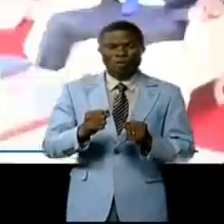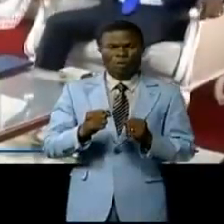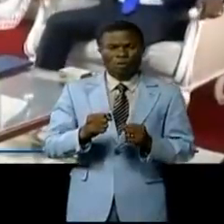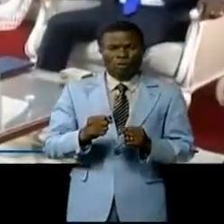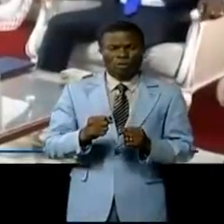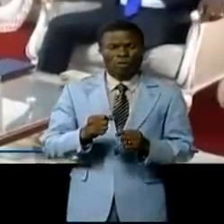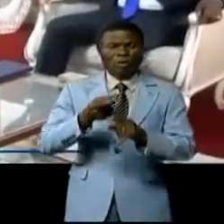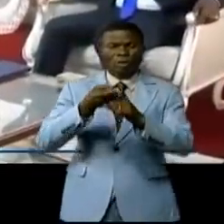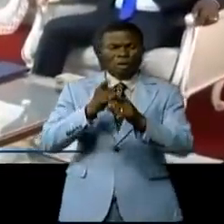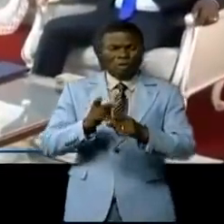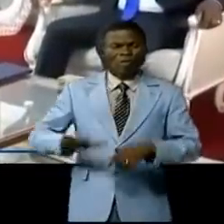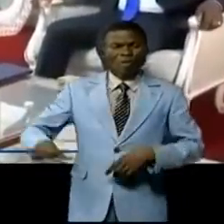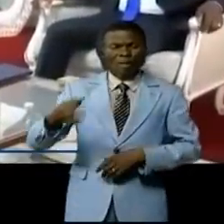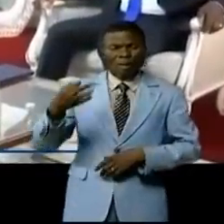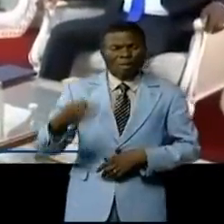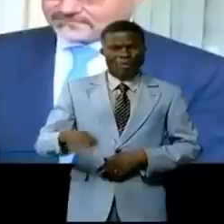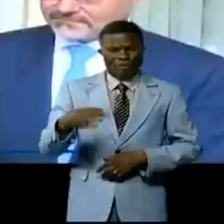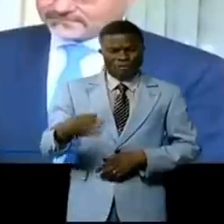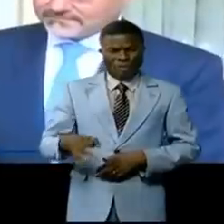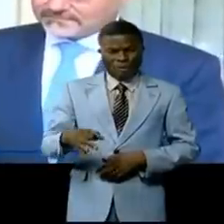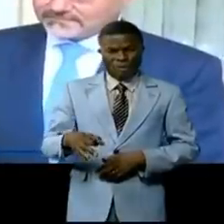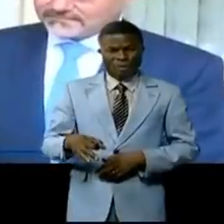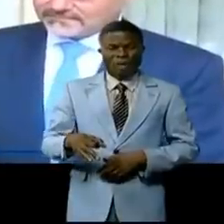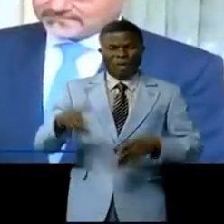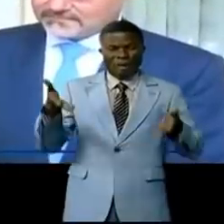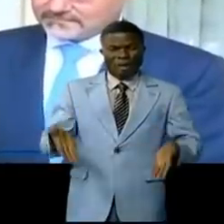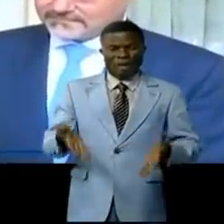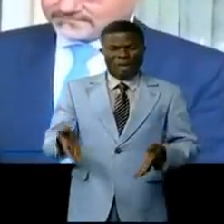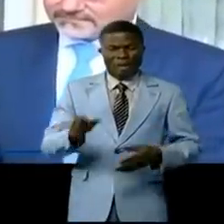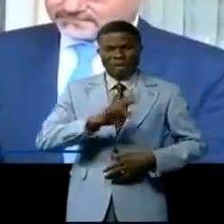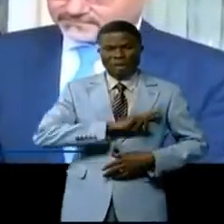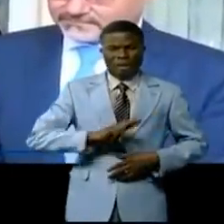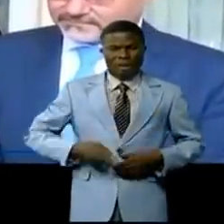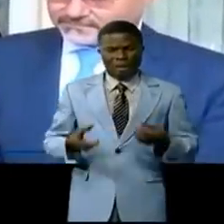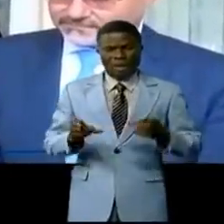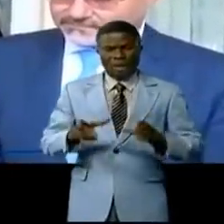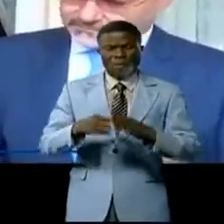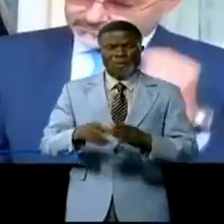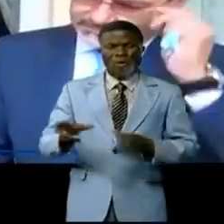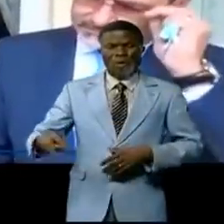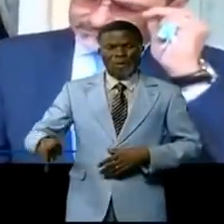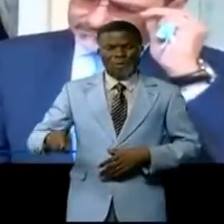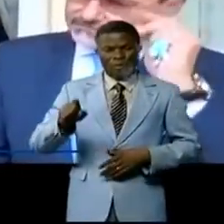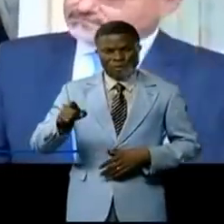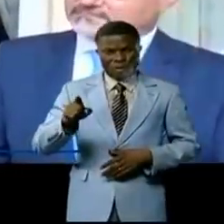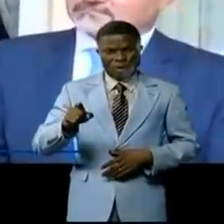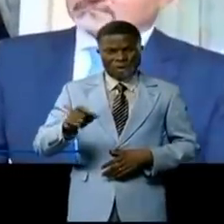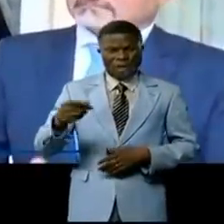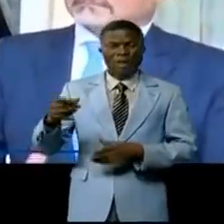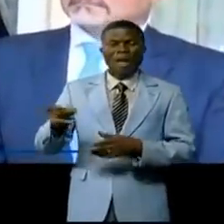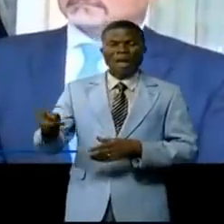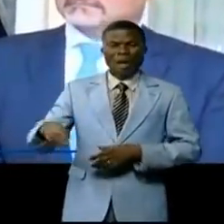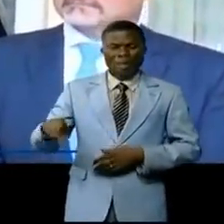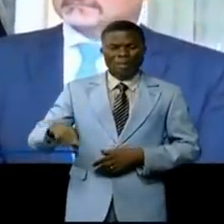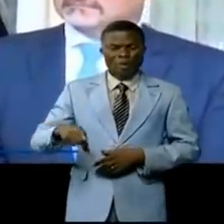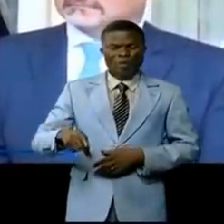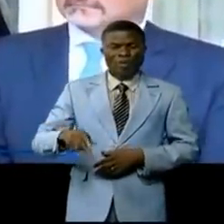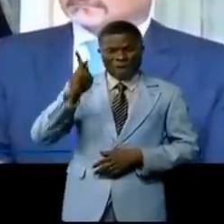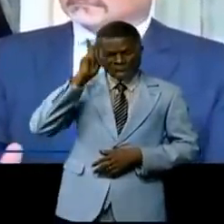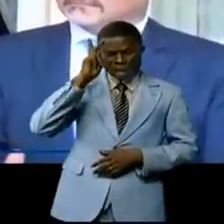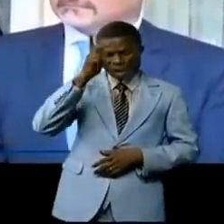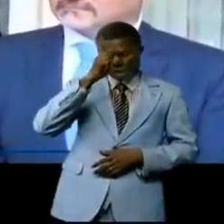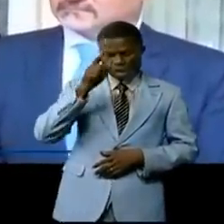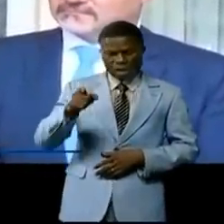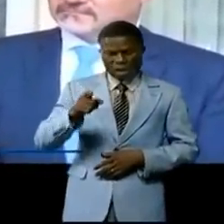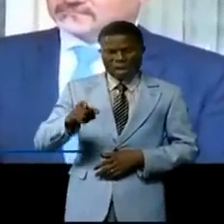France et de la représentation française en RDC pour cette région. Parce que c'est une région, comme je l'ai dit, qui est